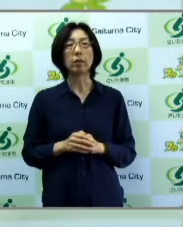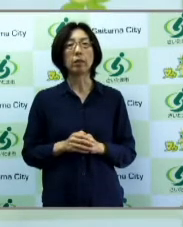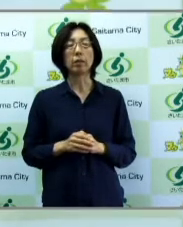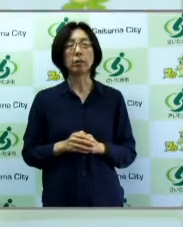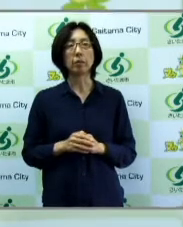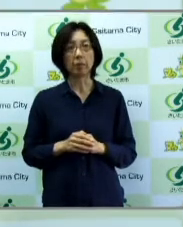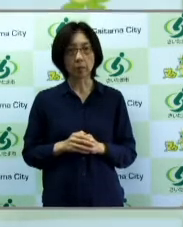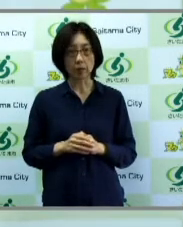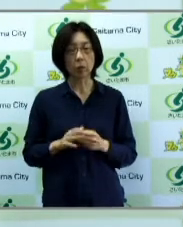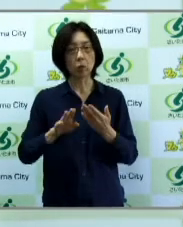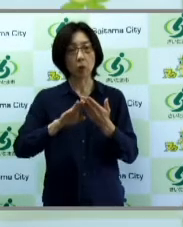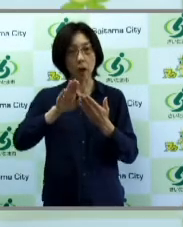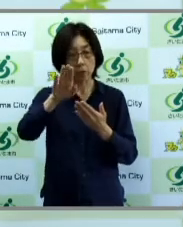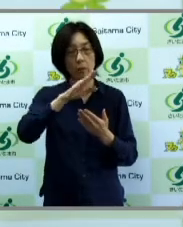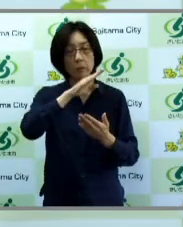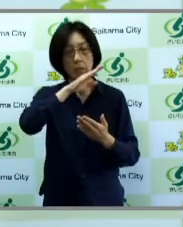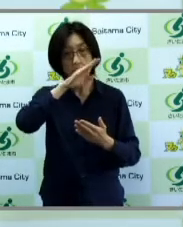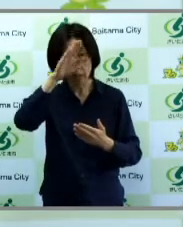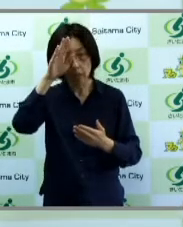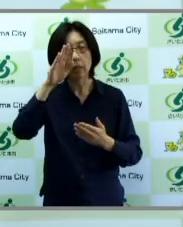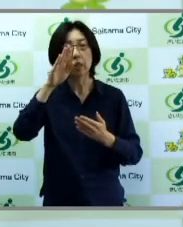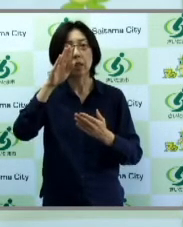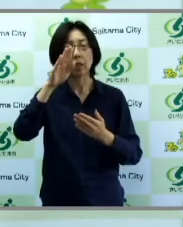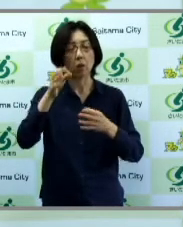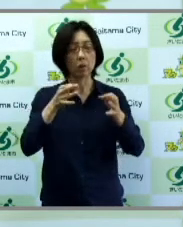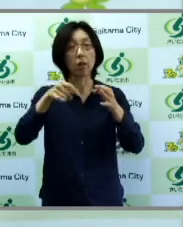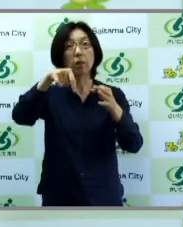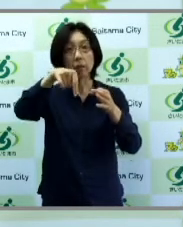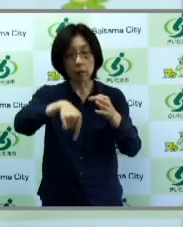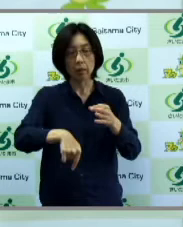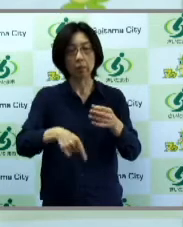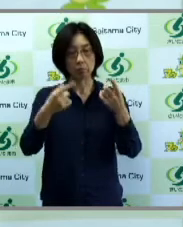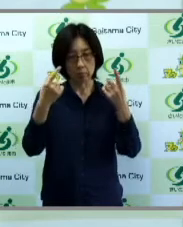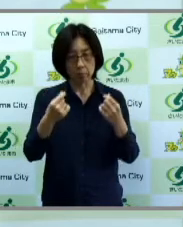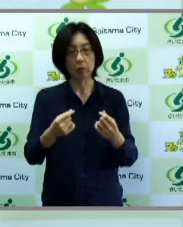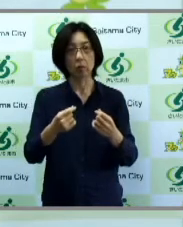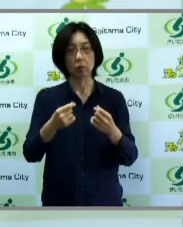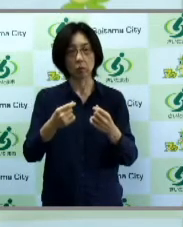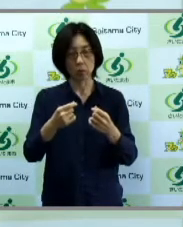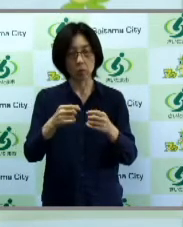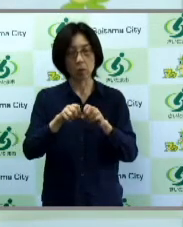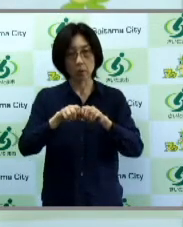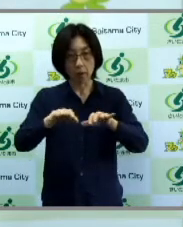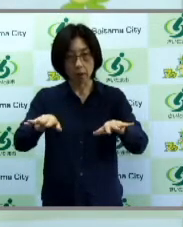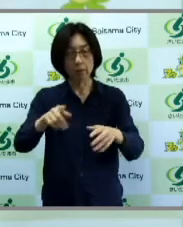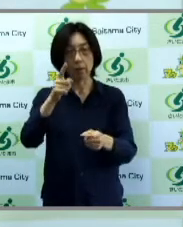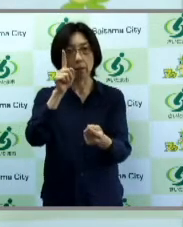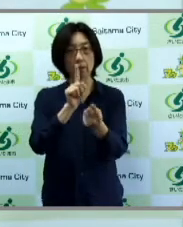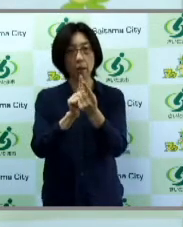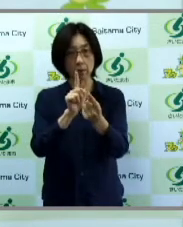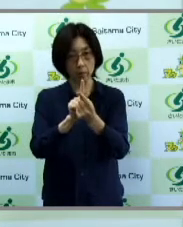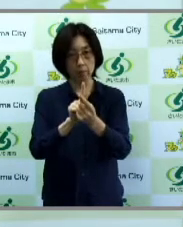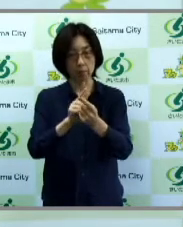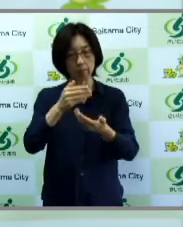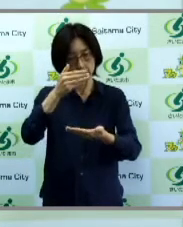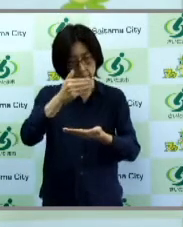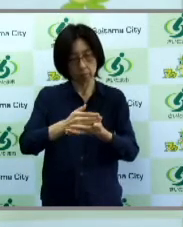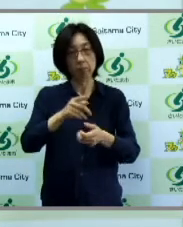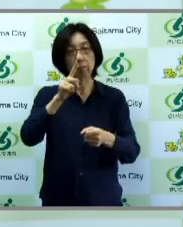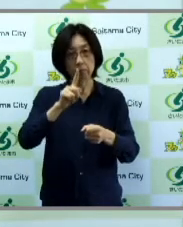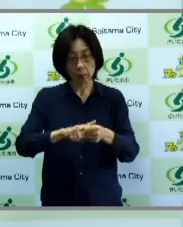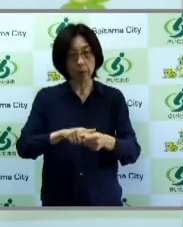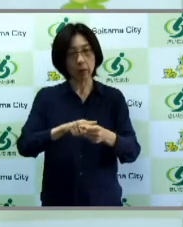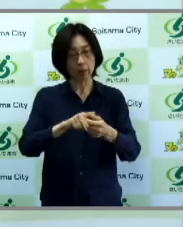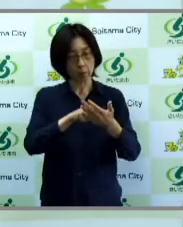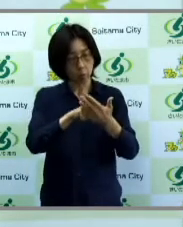し、また今、地元の商店街の皆さん大変一生懸命そういった啓発活動にご協力を